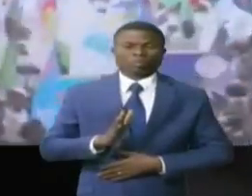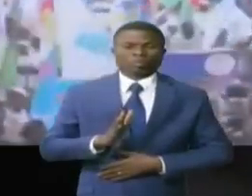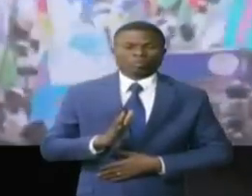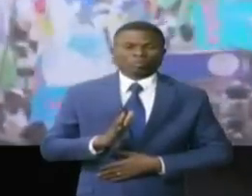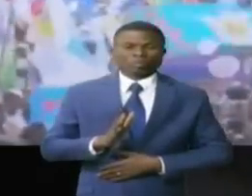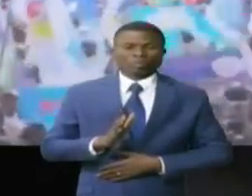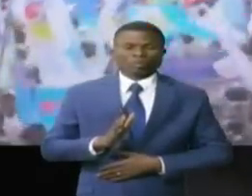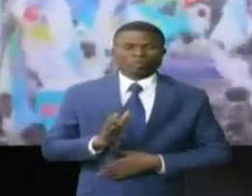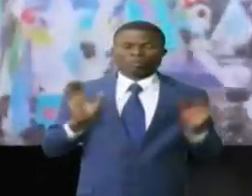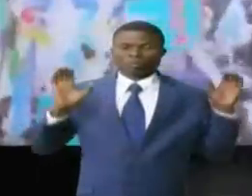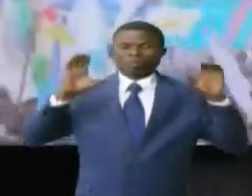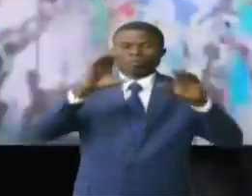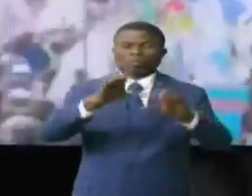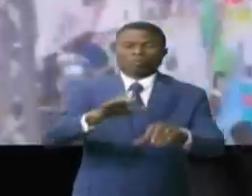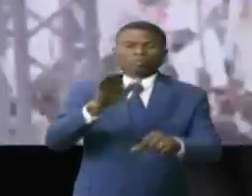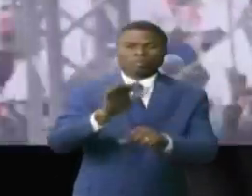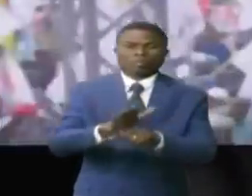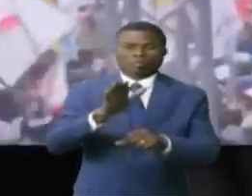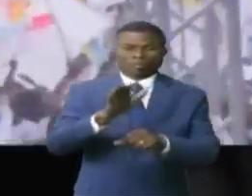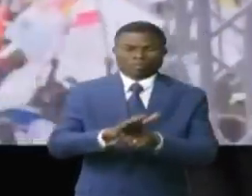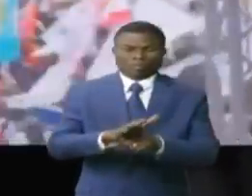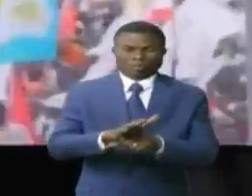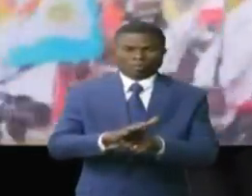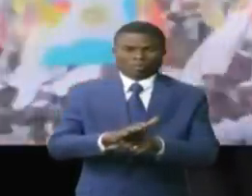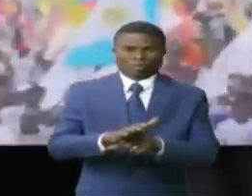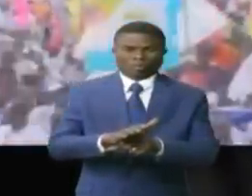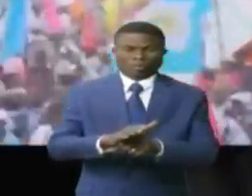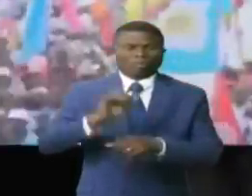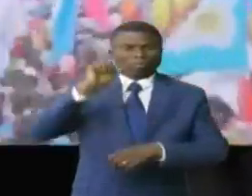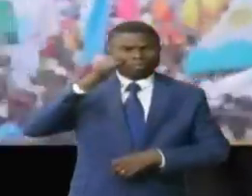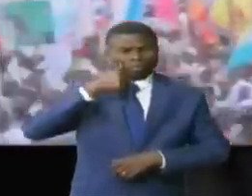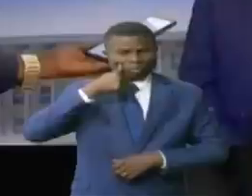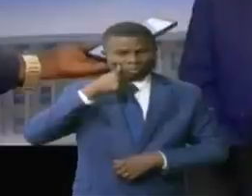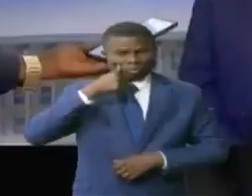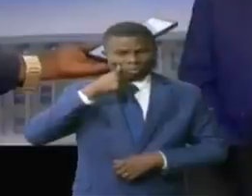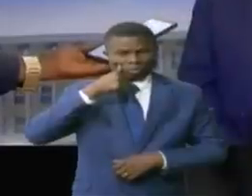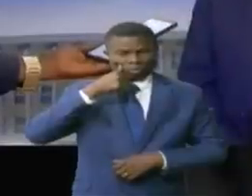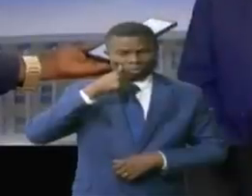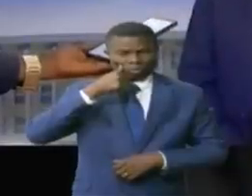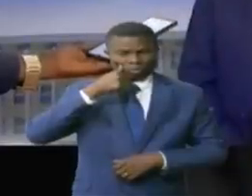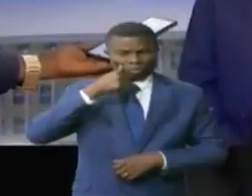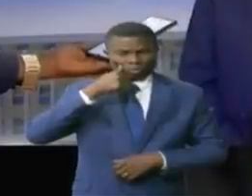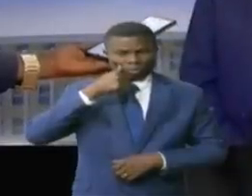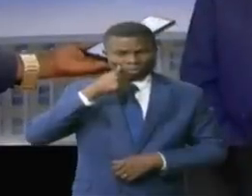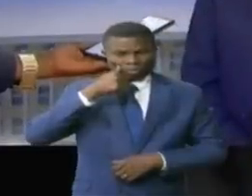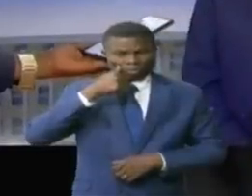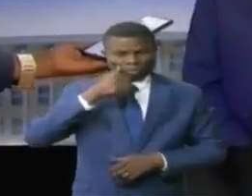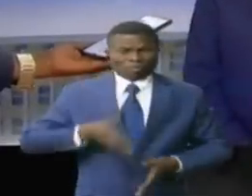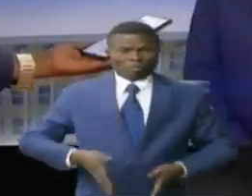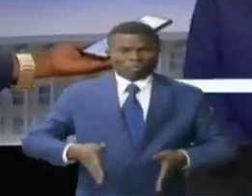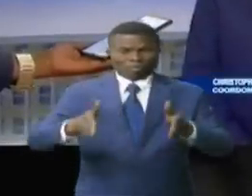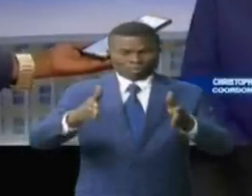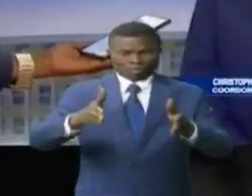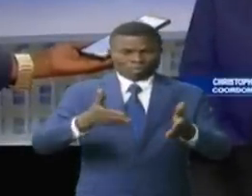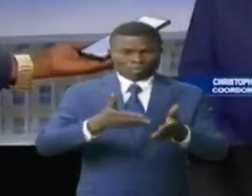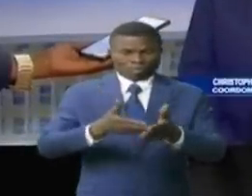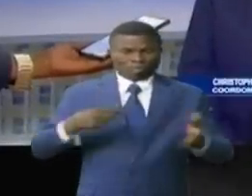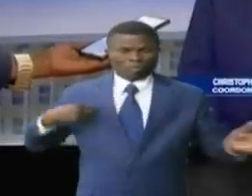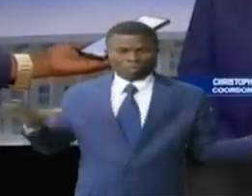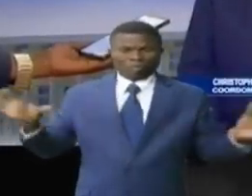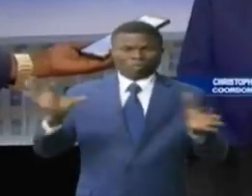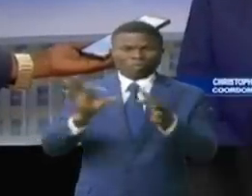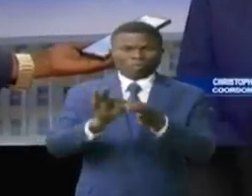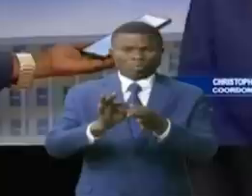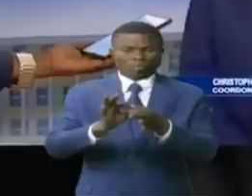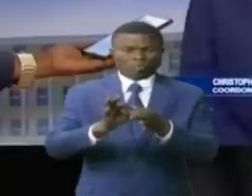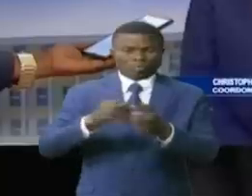à venir nombreux demain à la Gombe. Nous allons nous rassembler tous